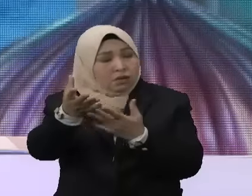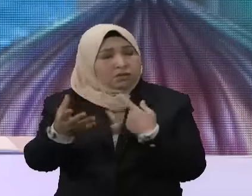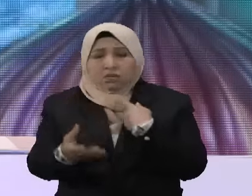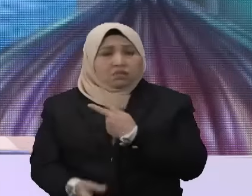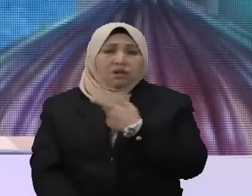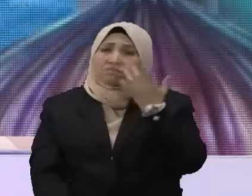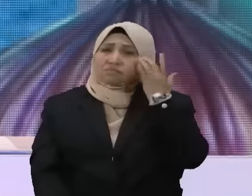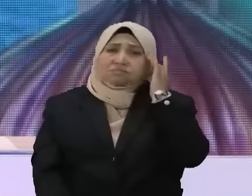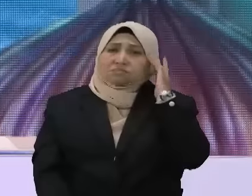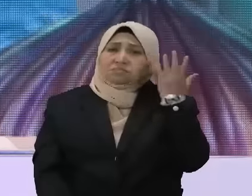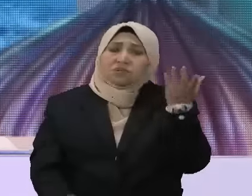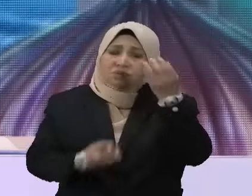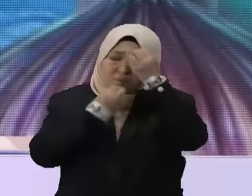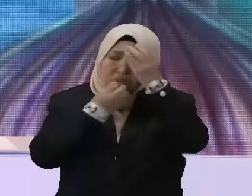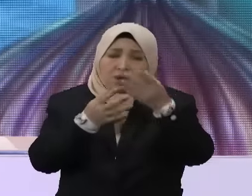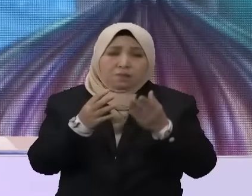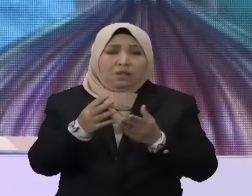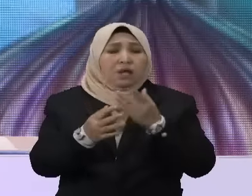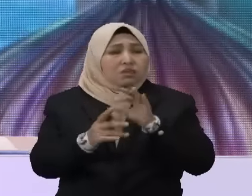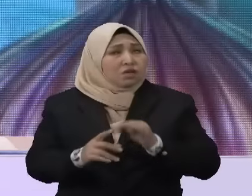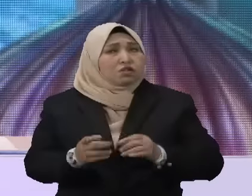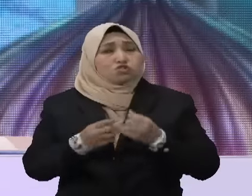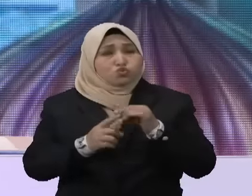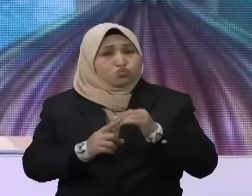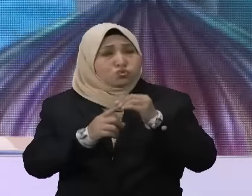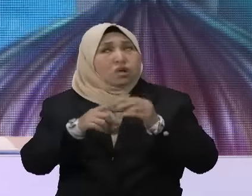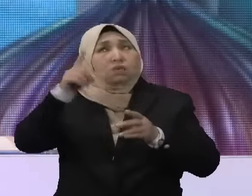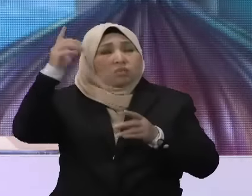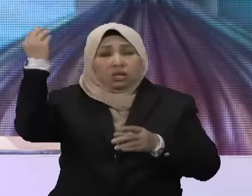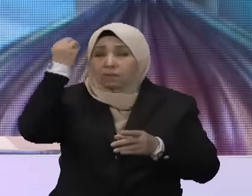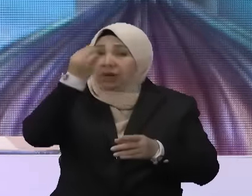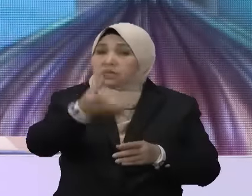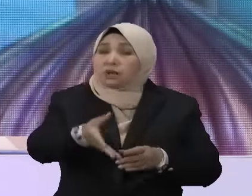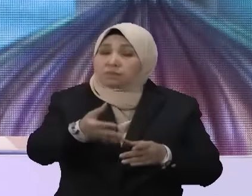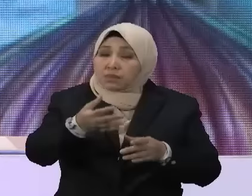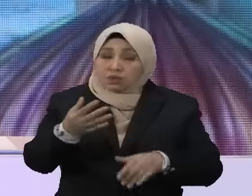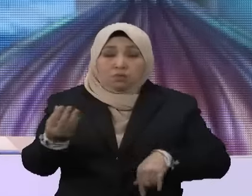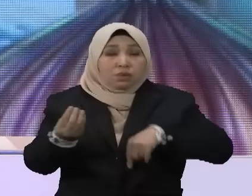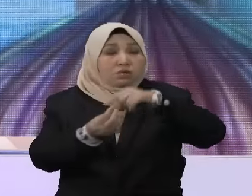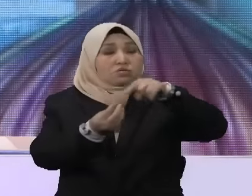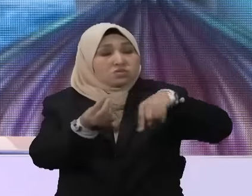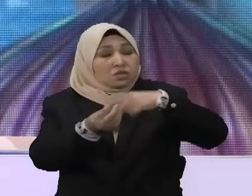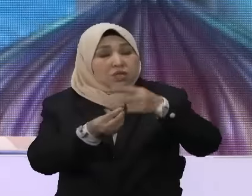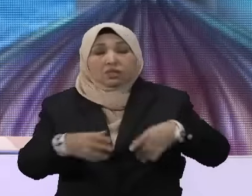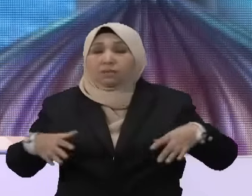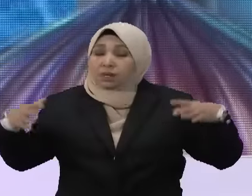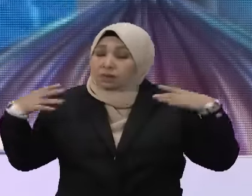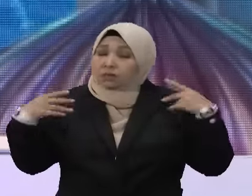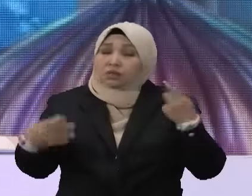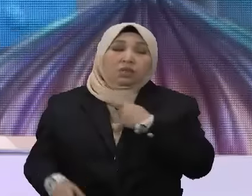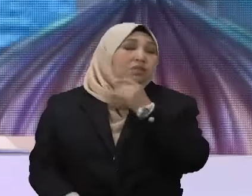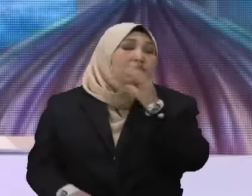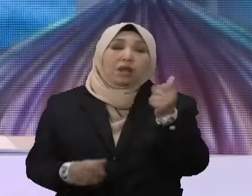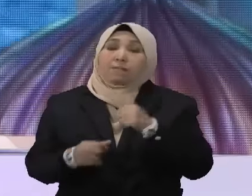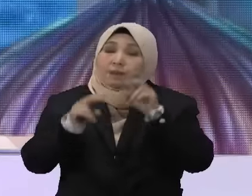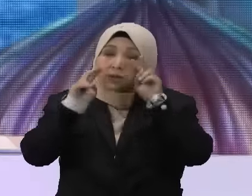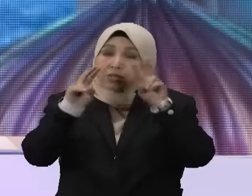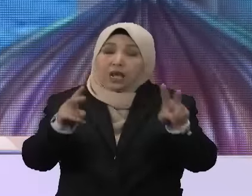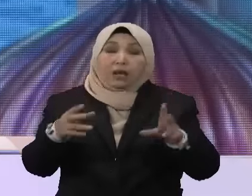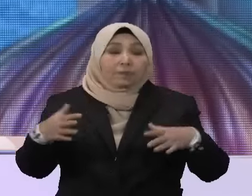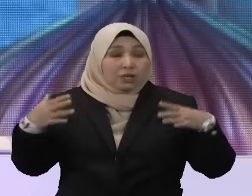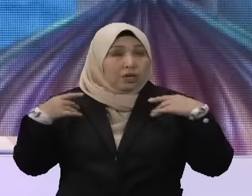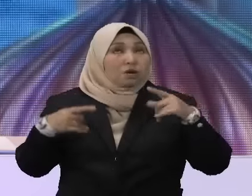tahu maklumat ini melainkan Allah yang bagi tahu. Sebabnya berkisarkan tentang malaikat yang kita tidak dapat melihat malaikat. Jadi Allah